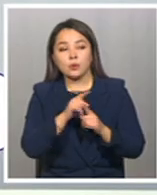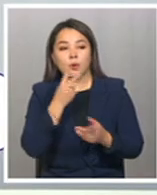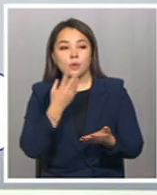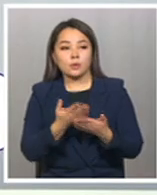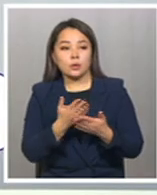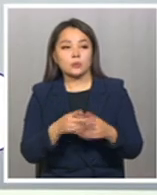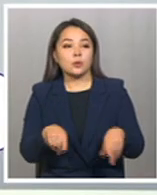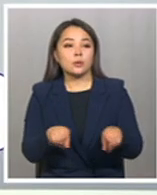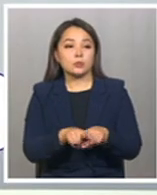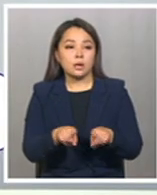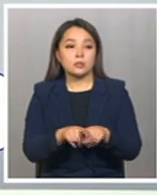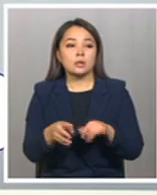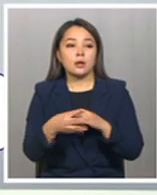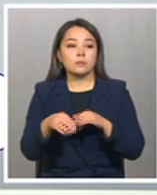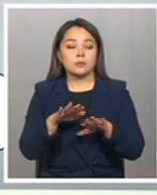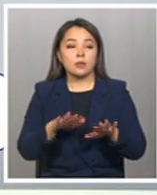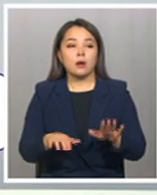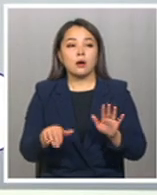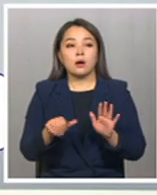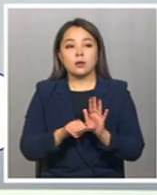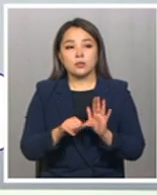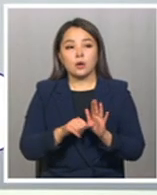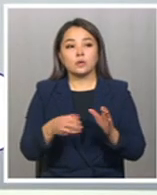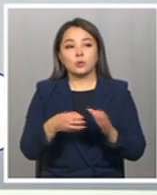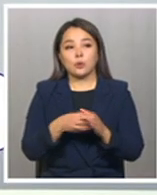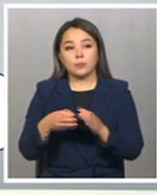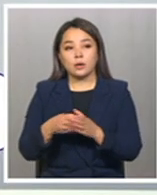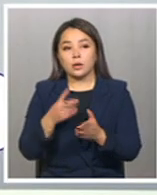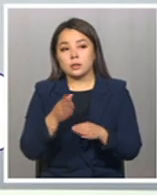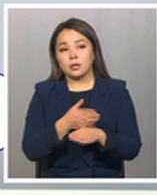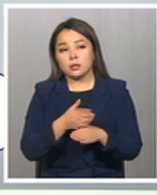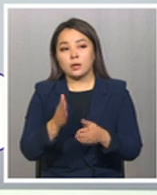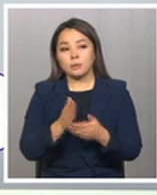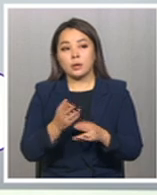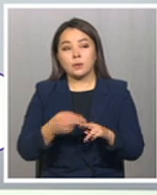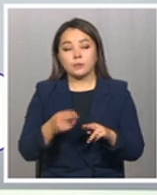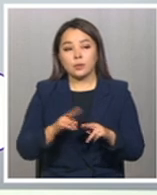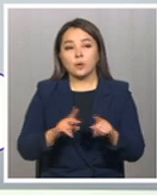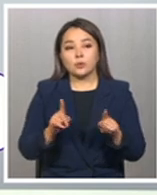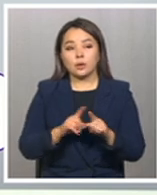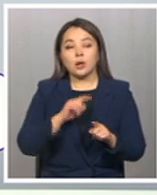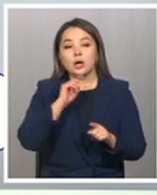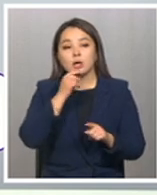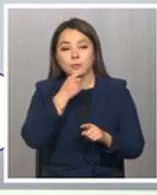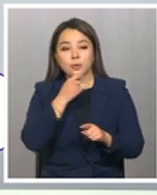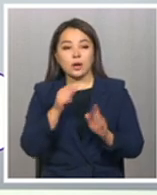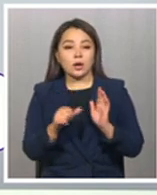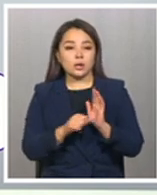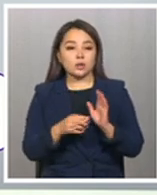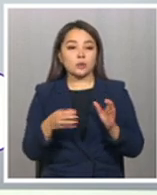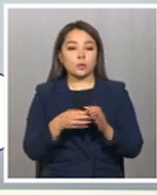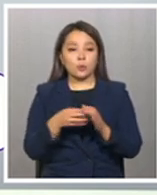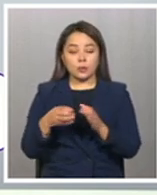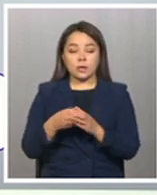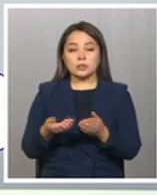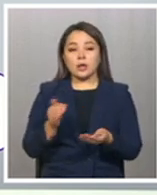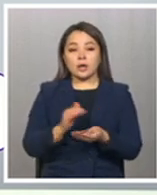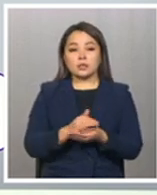ұқсас аймақтың алты тобы ажыратылады екен. Ендеше осы экономикалық алты топтарымен танысып өтсек.